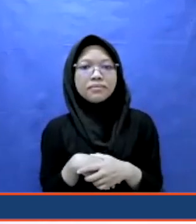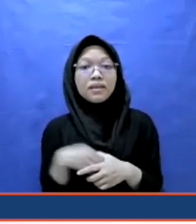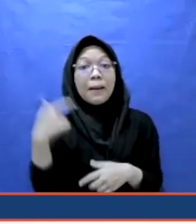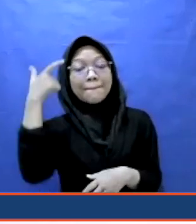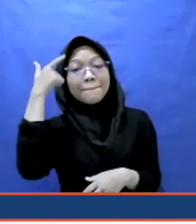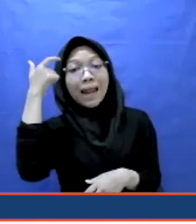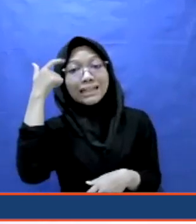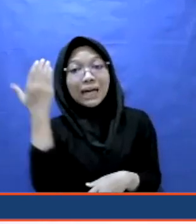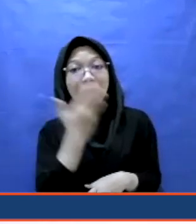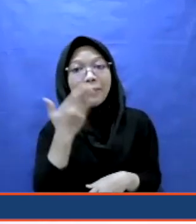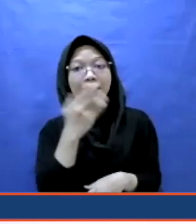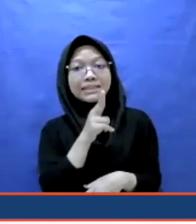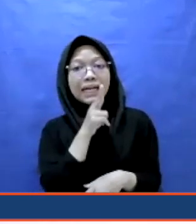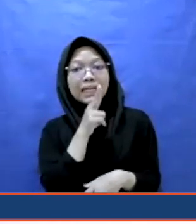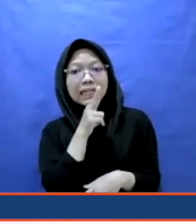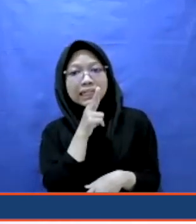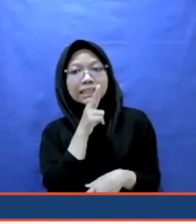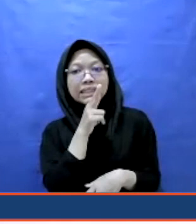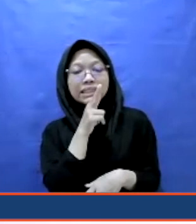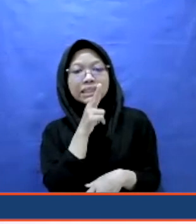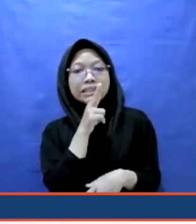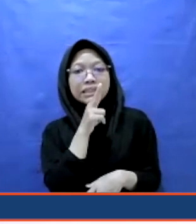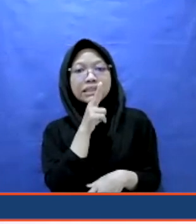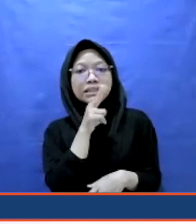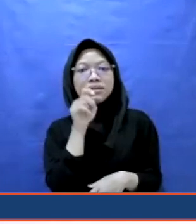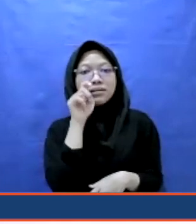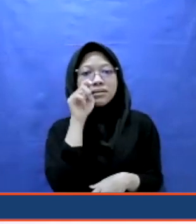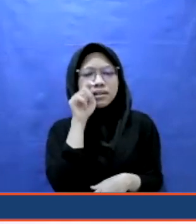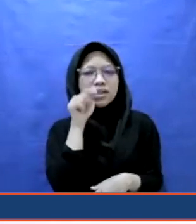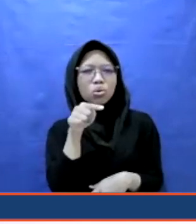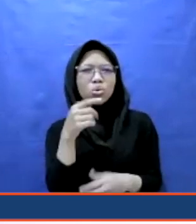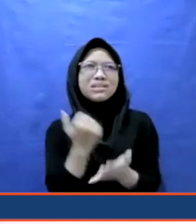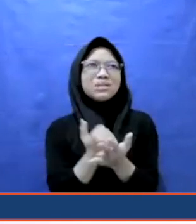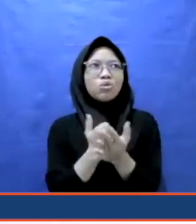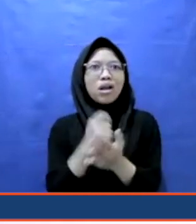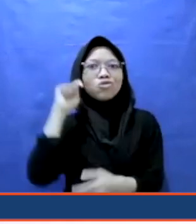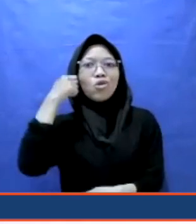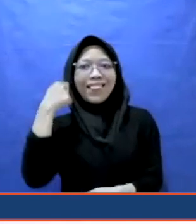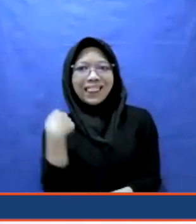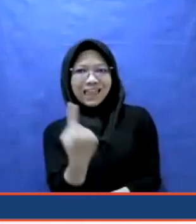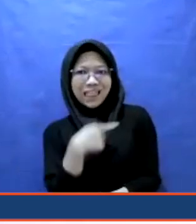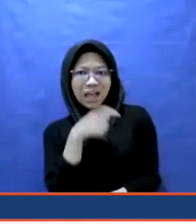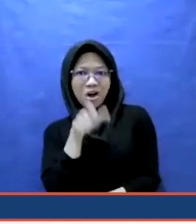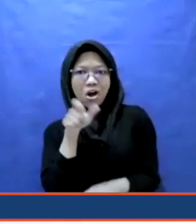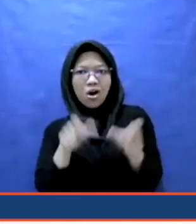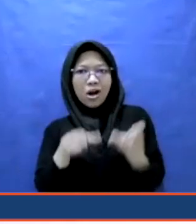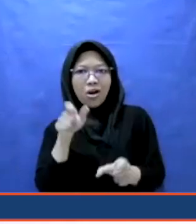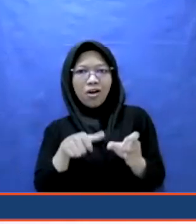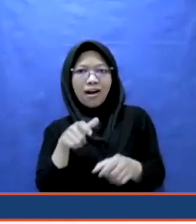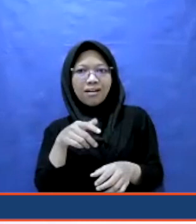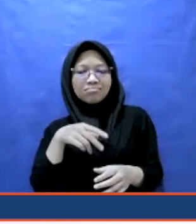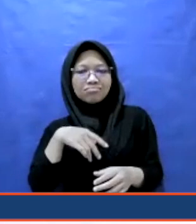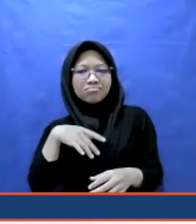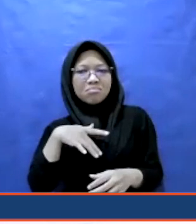atau atau belajar bahasa Inggris saja dulu yang itu cukup sulit untuk kita ya karena bahasa Inggris tuh masih foreign language di